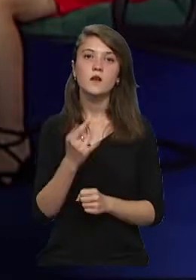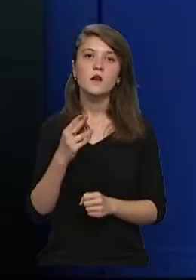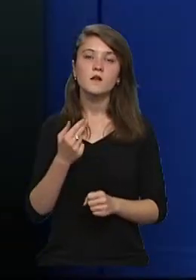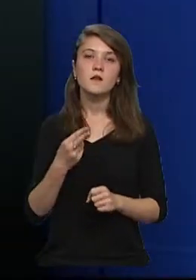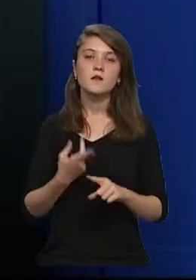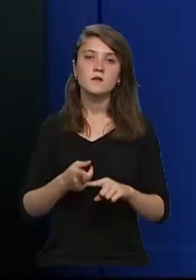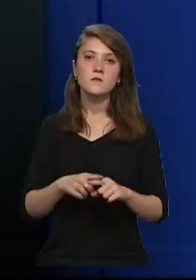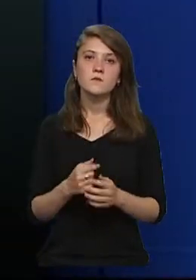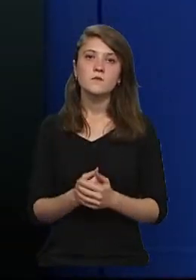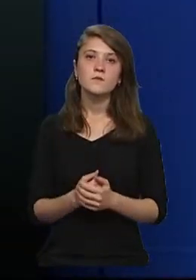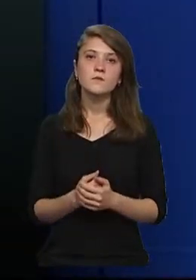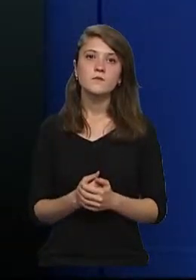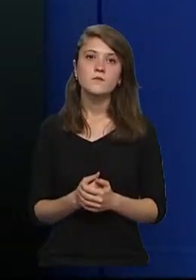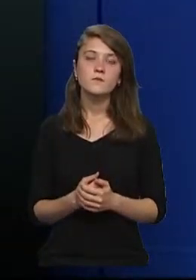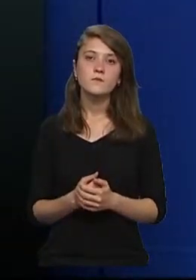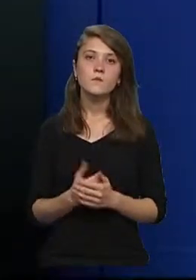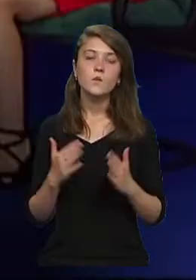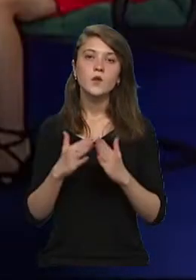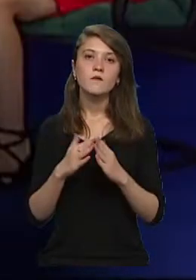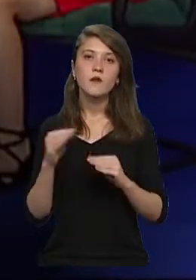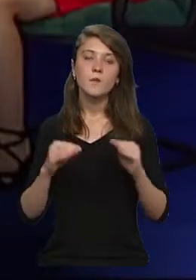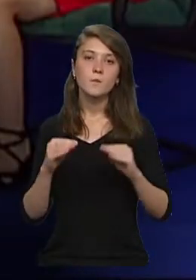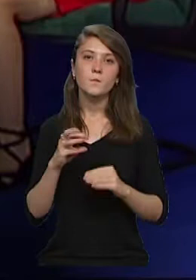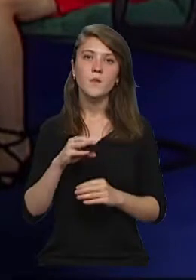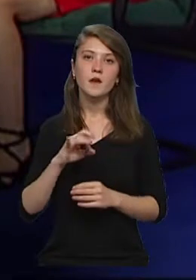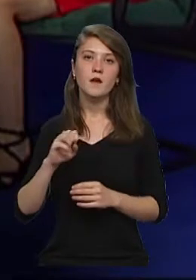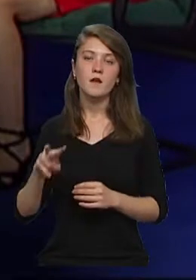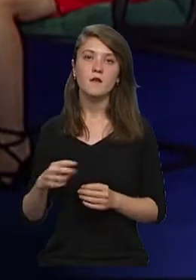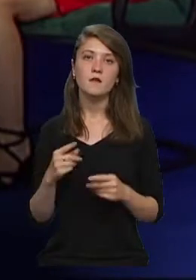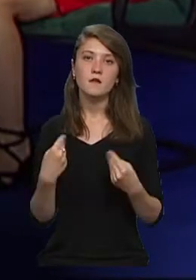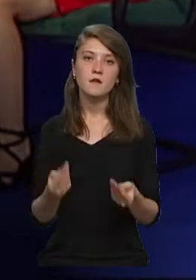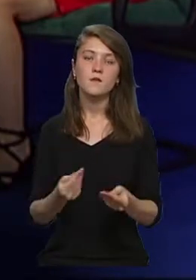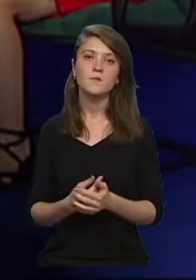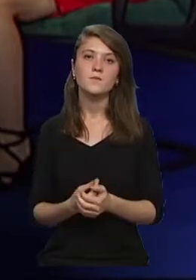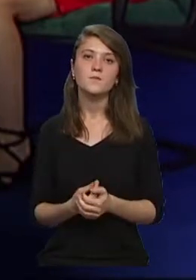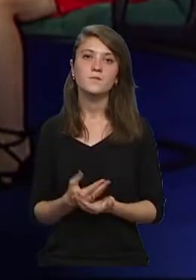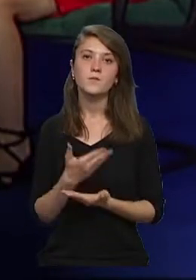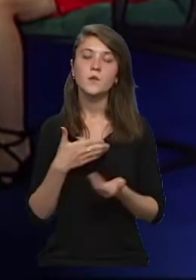Видали якісь фінансові матеріали, да, будівельні матеріали. Будівельні